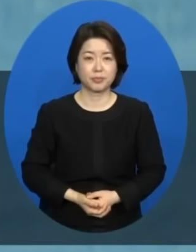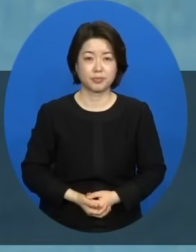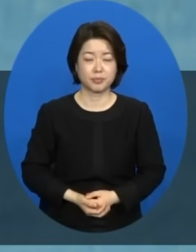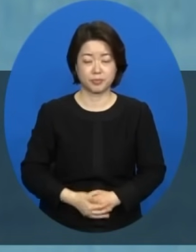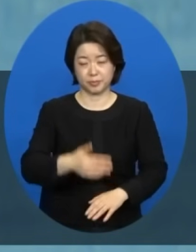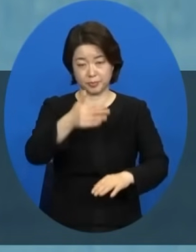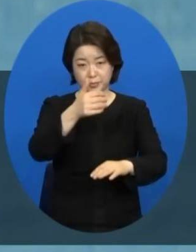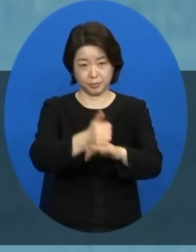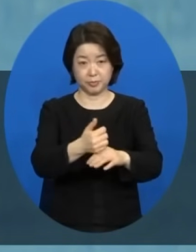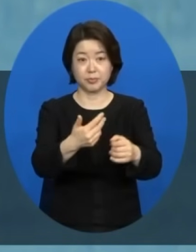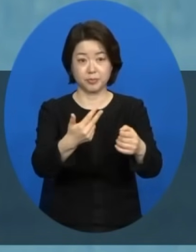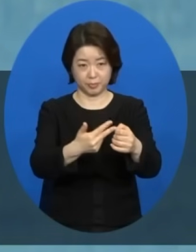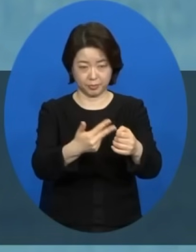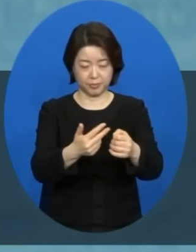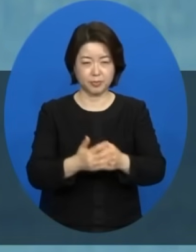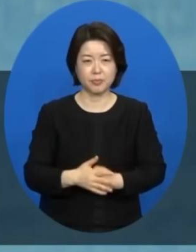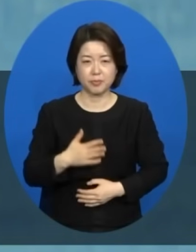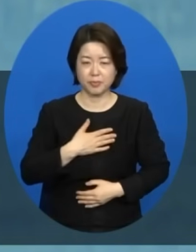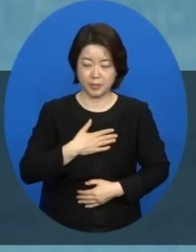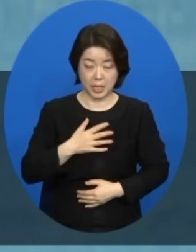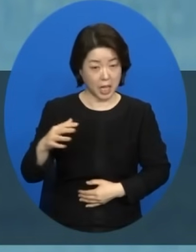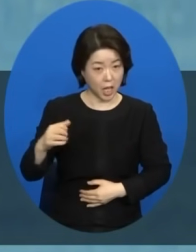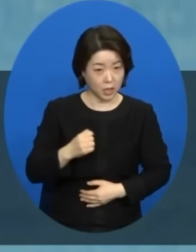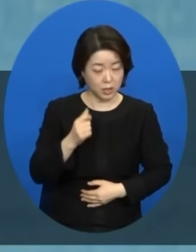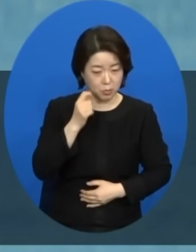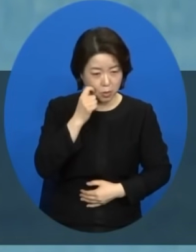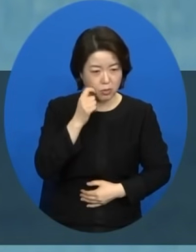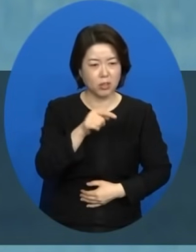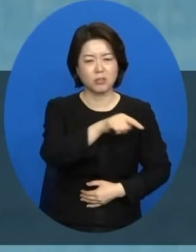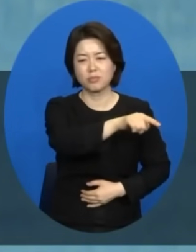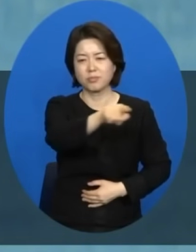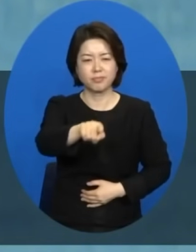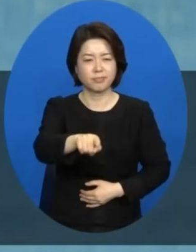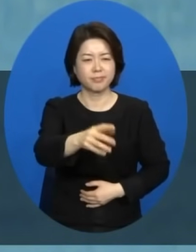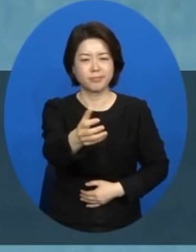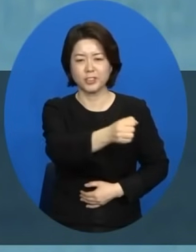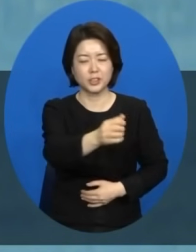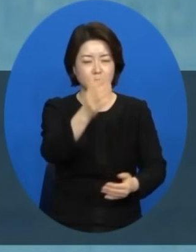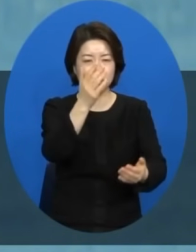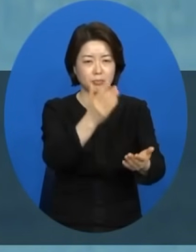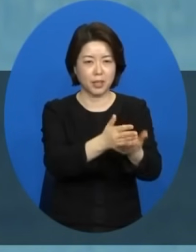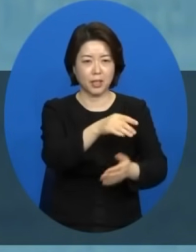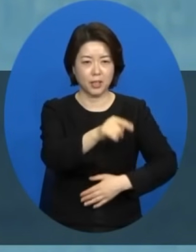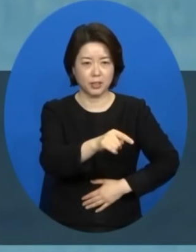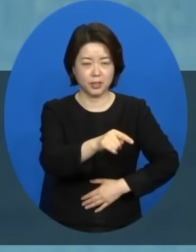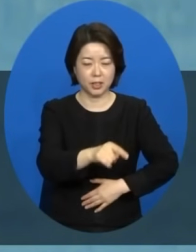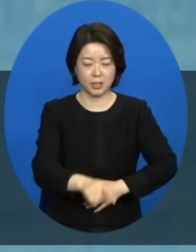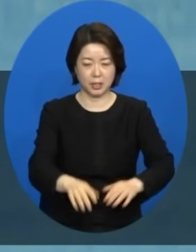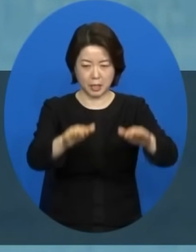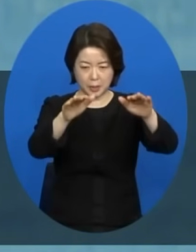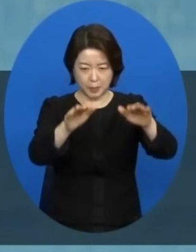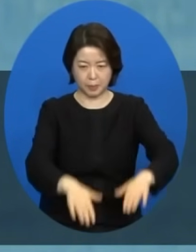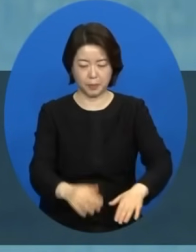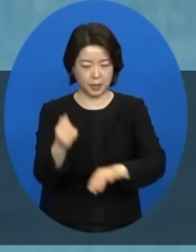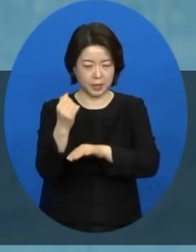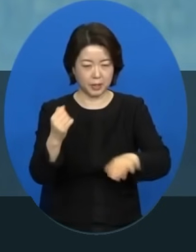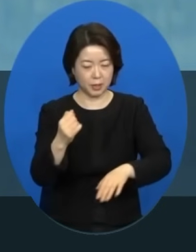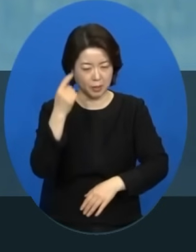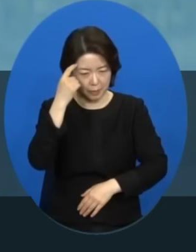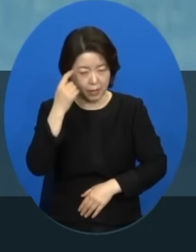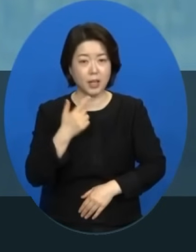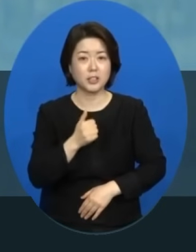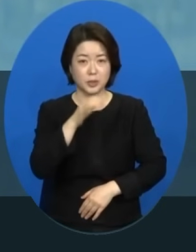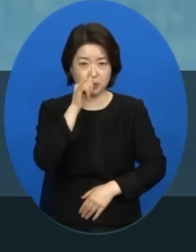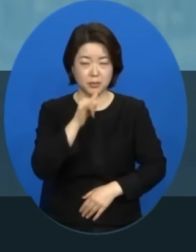마지막 일곱 번째입니다. 나는 내가 얻지 못하면 남들도 얻지 못하도록 하향 평준화를 추구한 적이 있다.